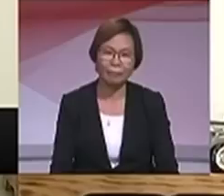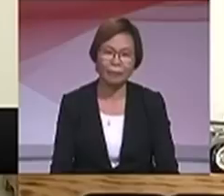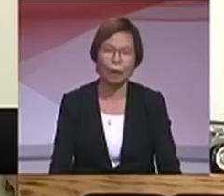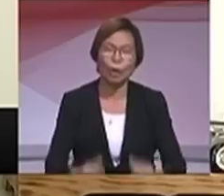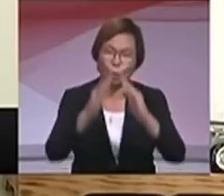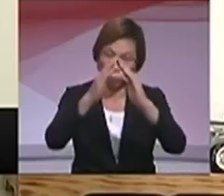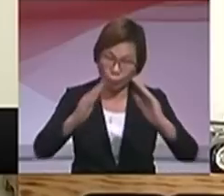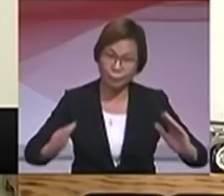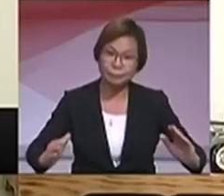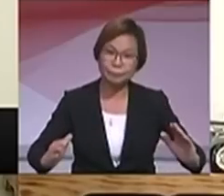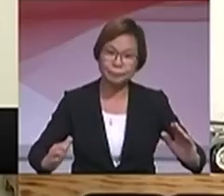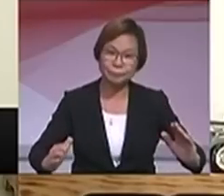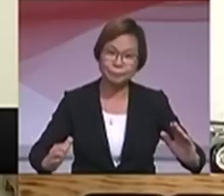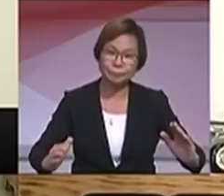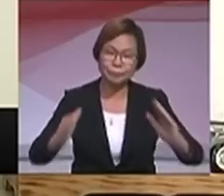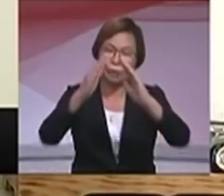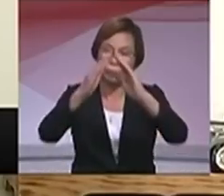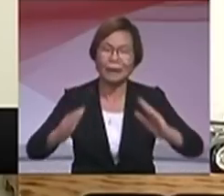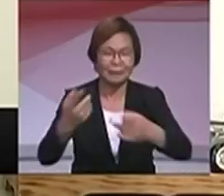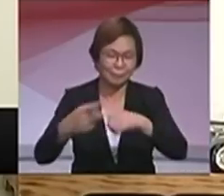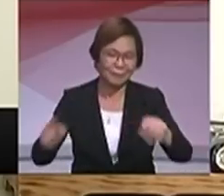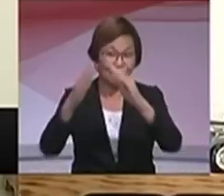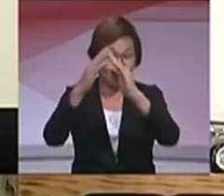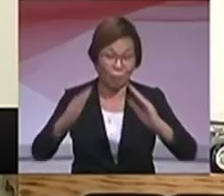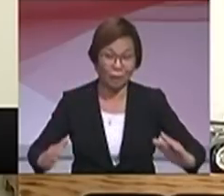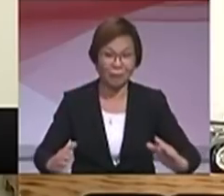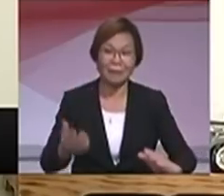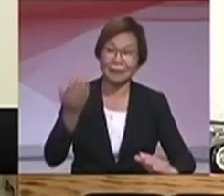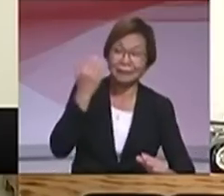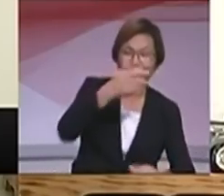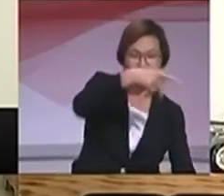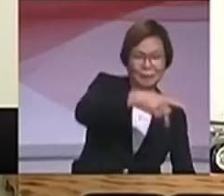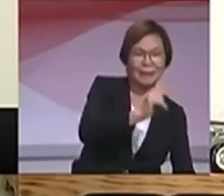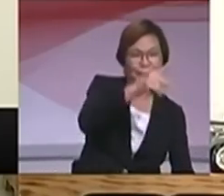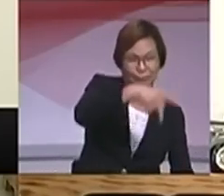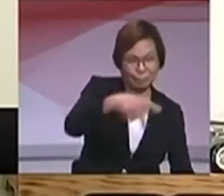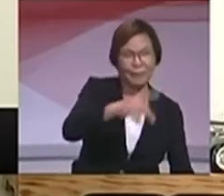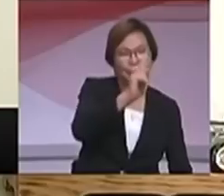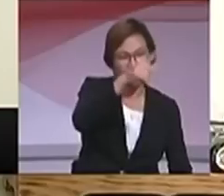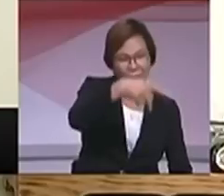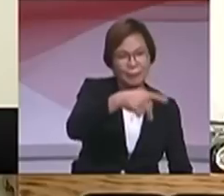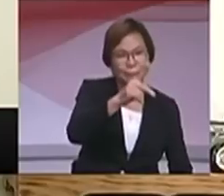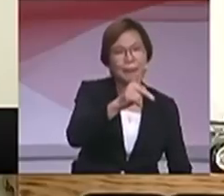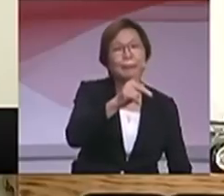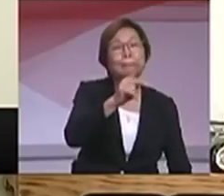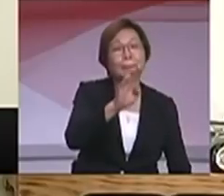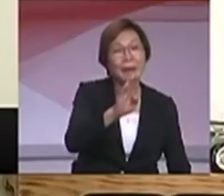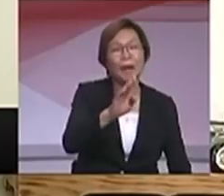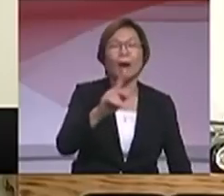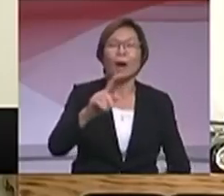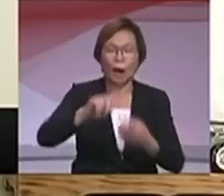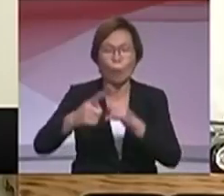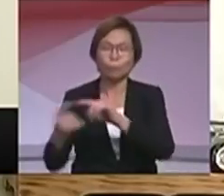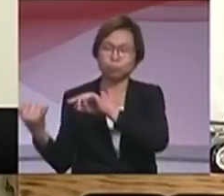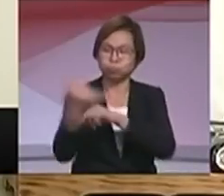Di rumah kediaman, ini beza. Tadi PKPP, PKPB, orang luar pun boleh datang berumah, beraya di